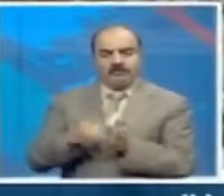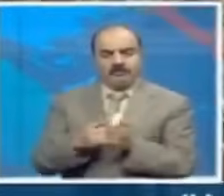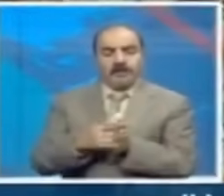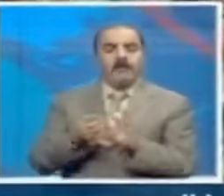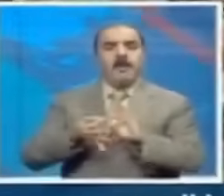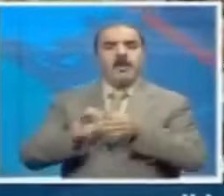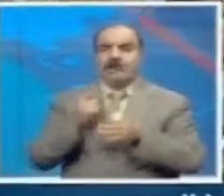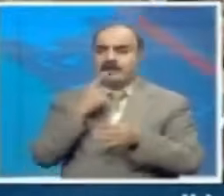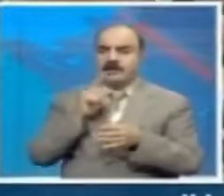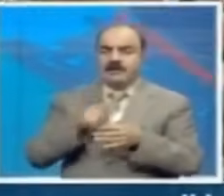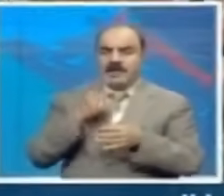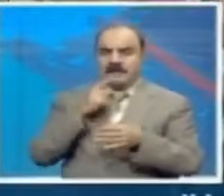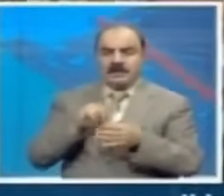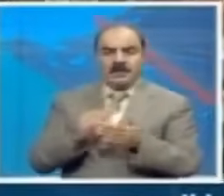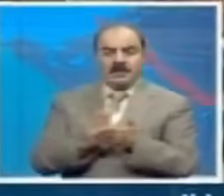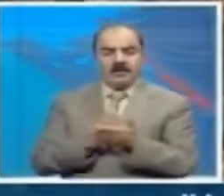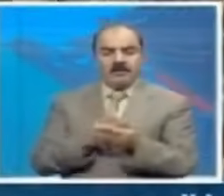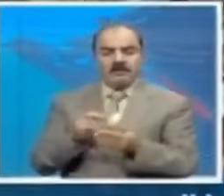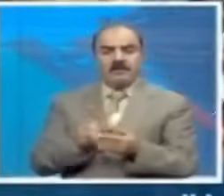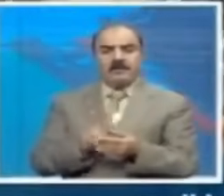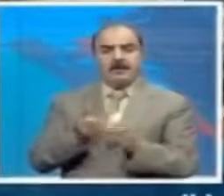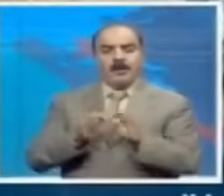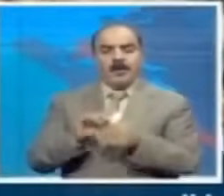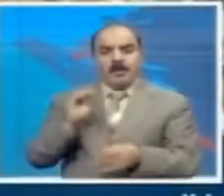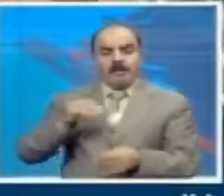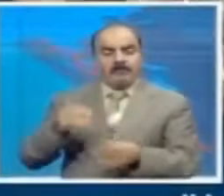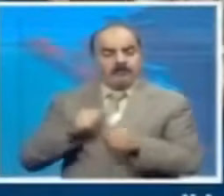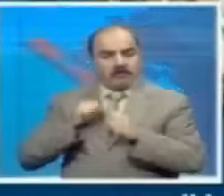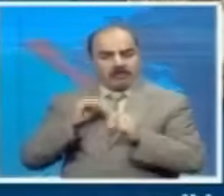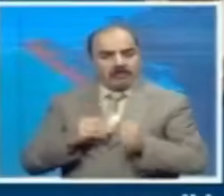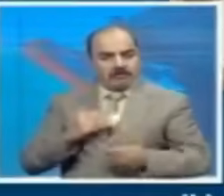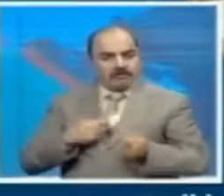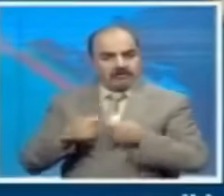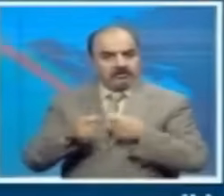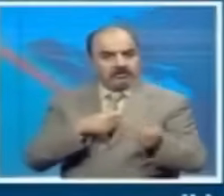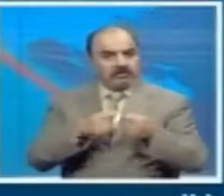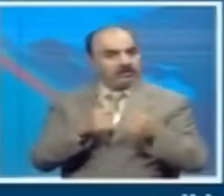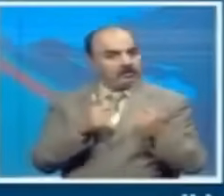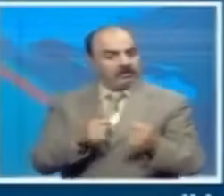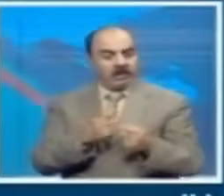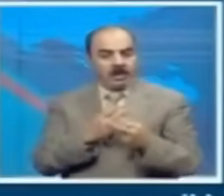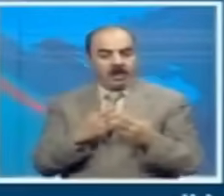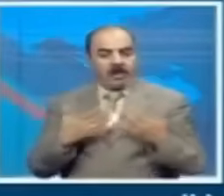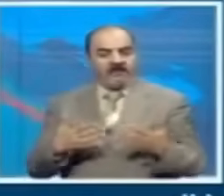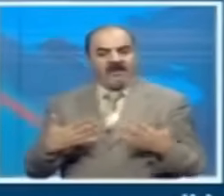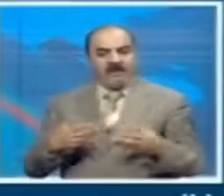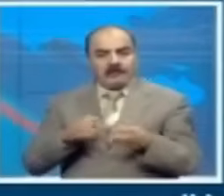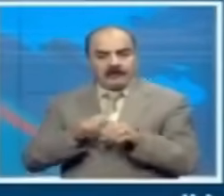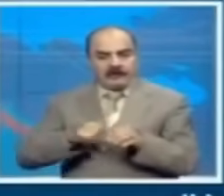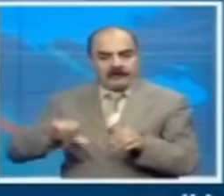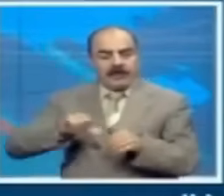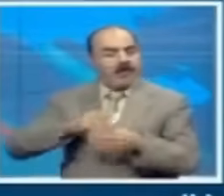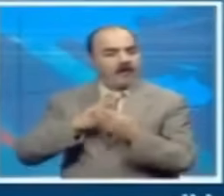حاوية سنويا تحوي قرابة 7 ملايين طن من مختلف البضائع العامة والصب الجاف والسائل. هي